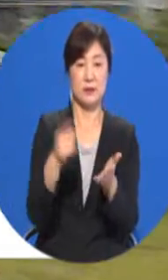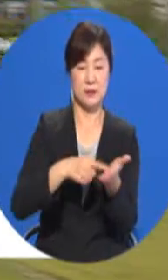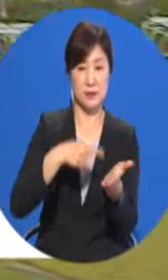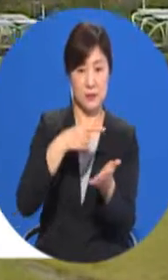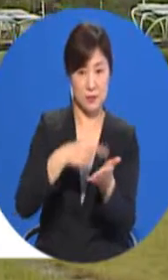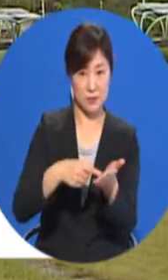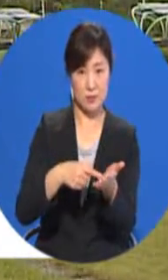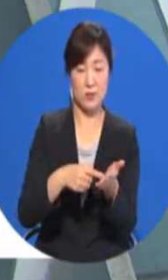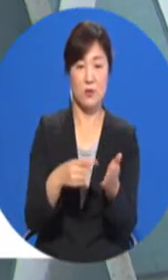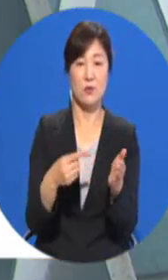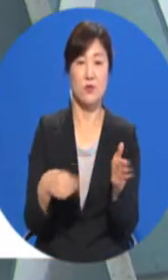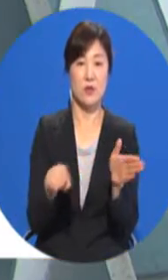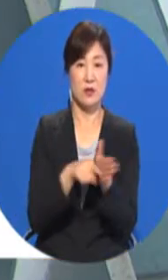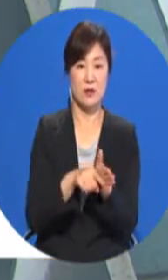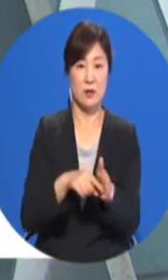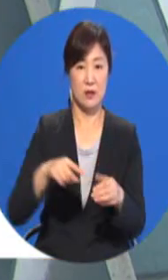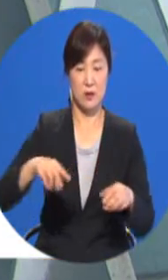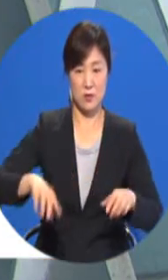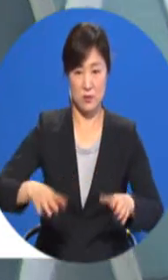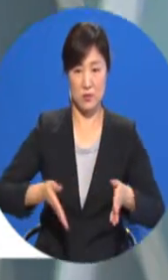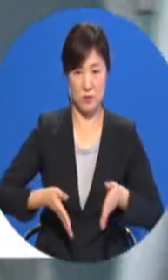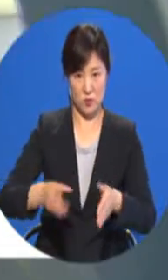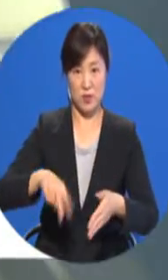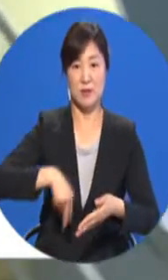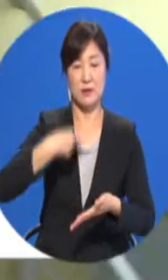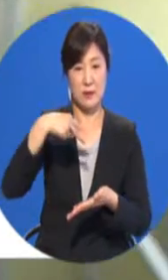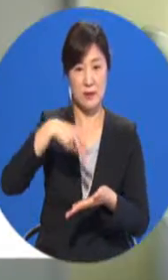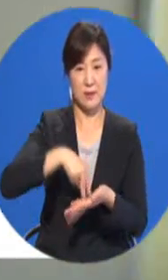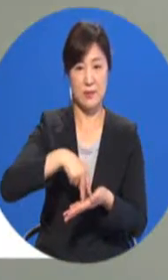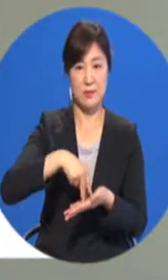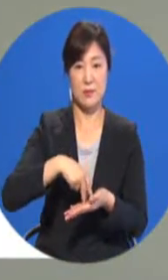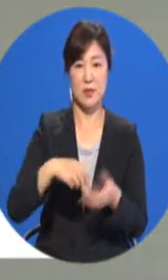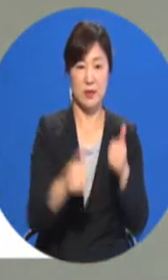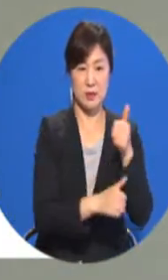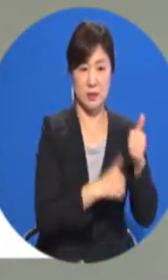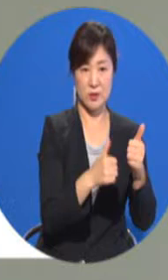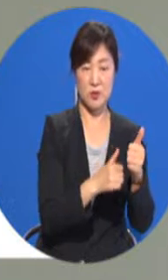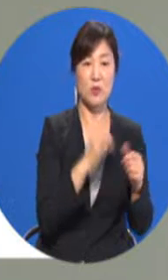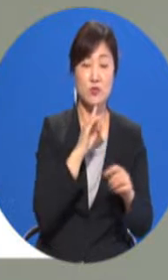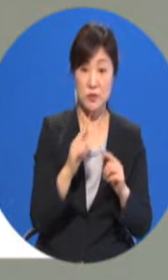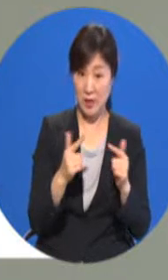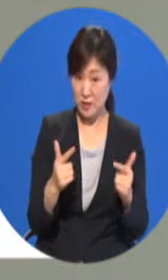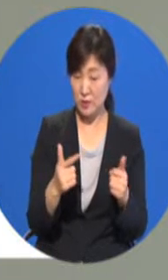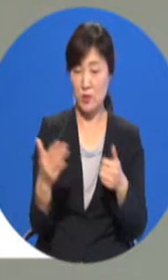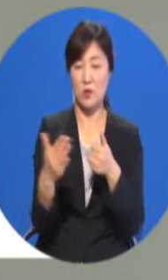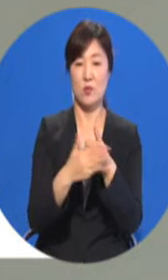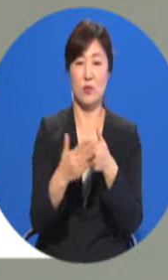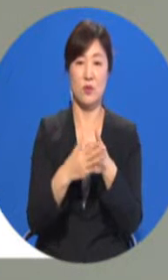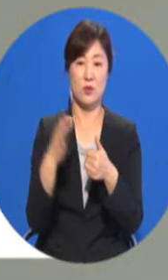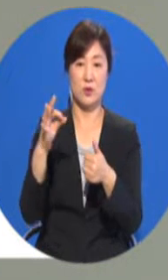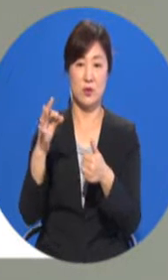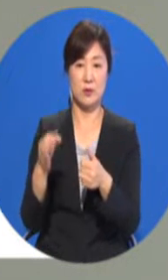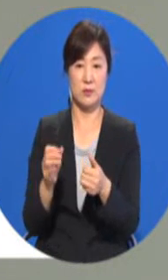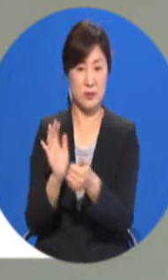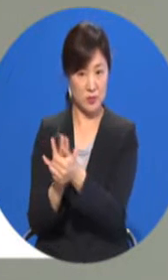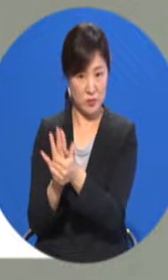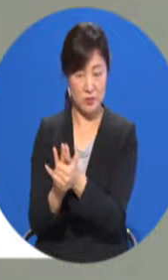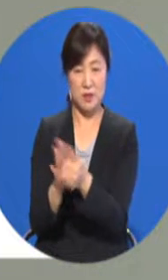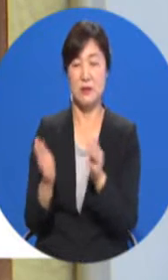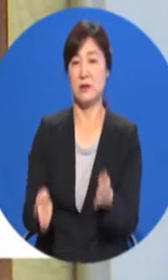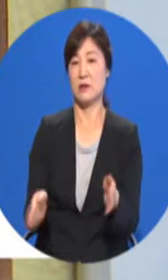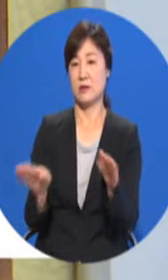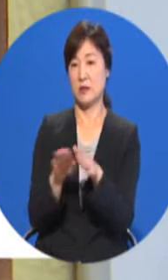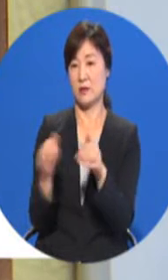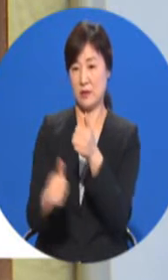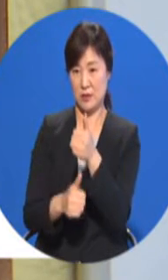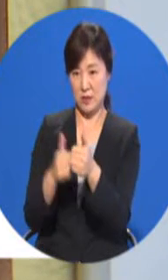따라 도가 설립한 출자 출연기관 임직원까지 적용받는 현행 신고 대상을 보조금을